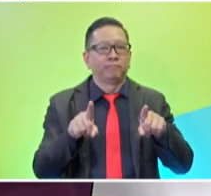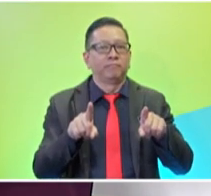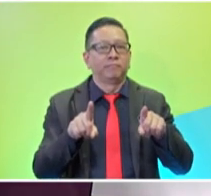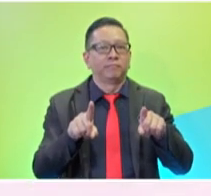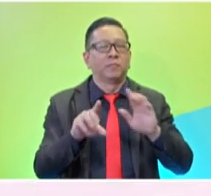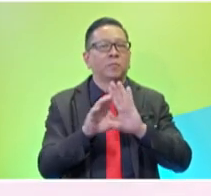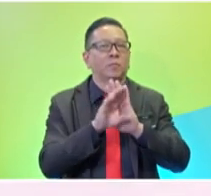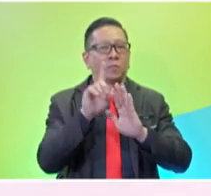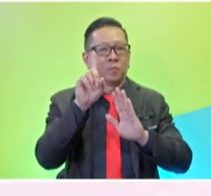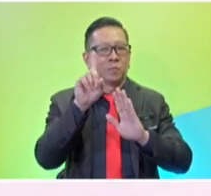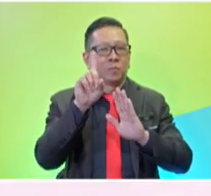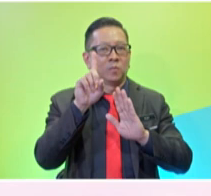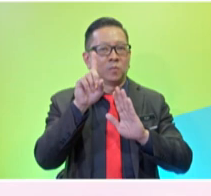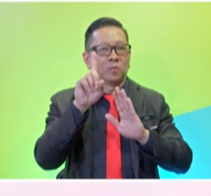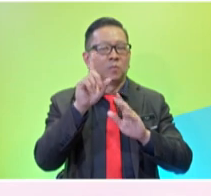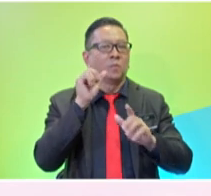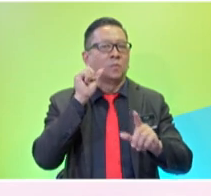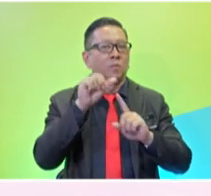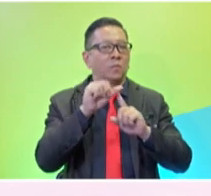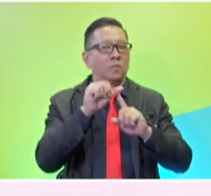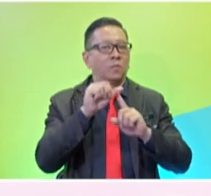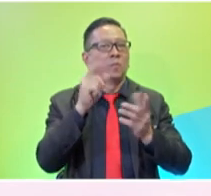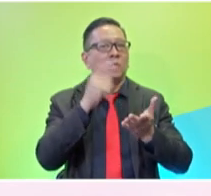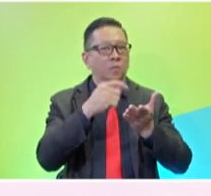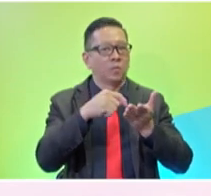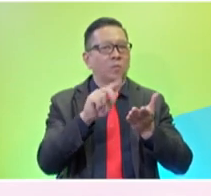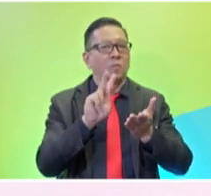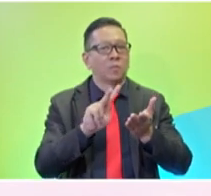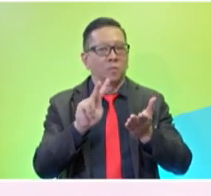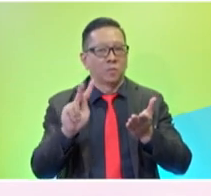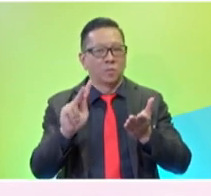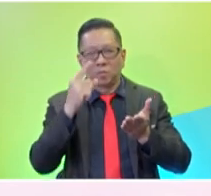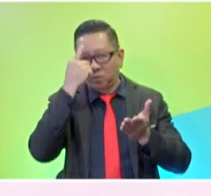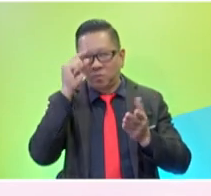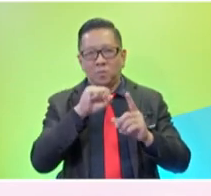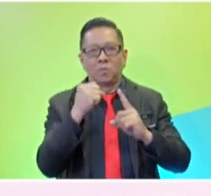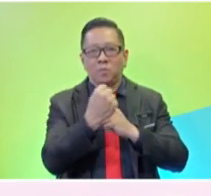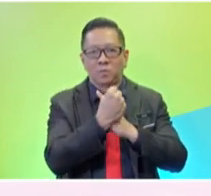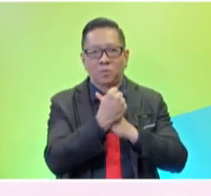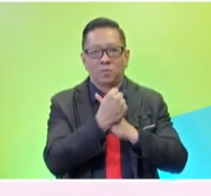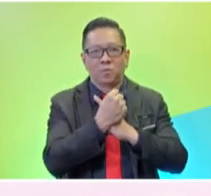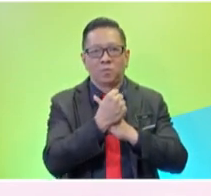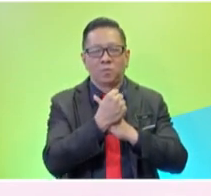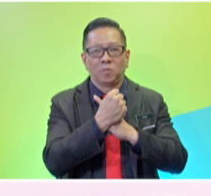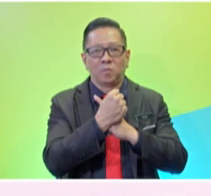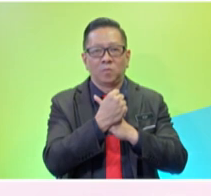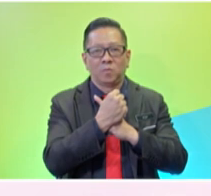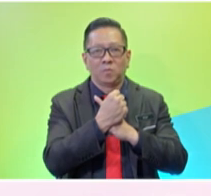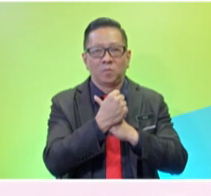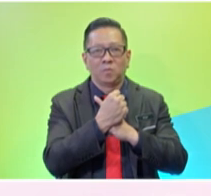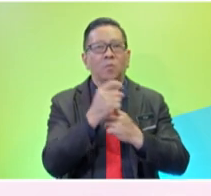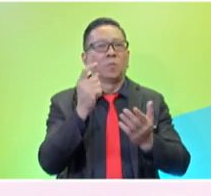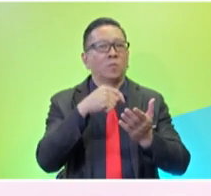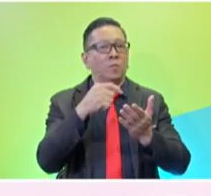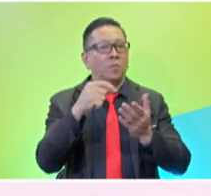1 arahannya adalah tulis suatu kadaran bagi situasi di bawah kita yang tulis sesuatu kadaran